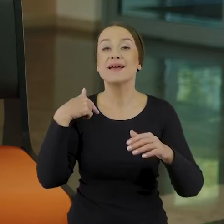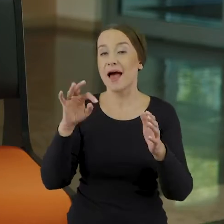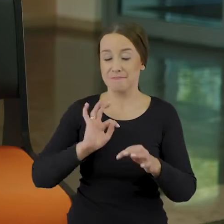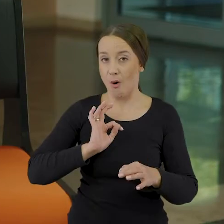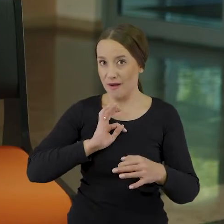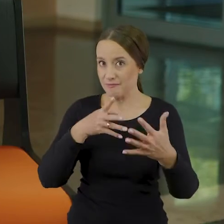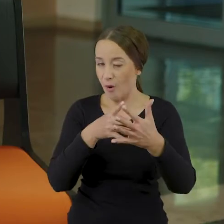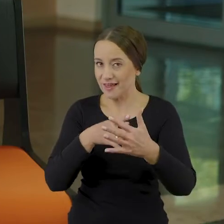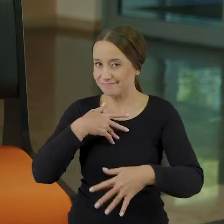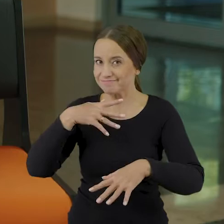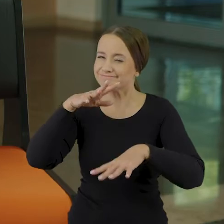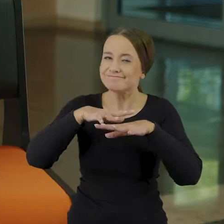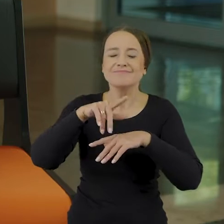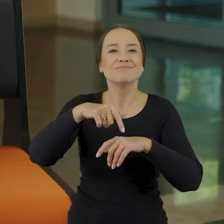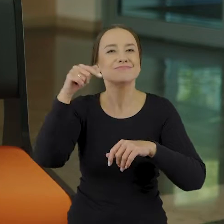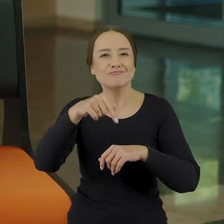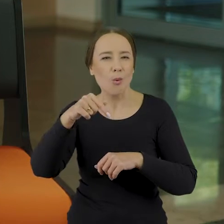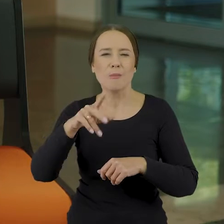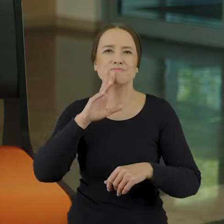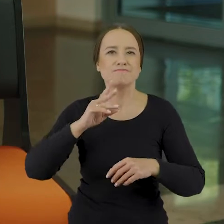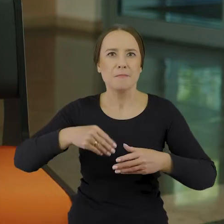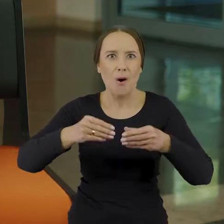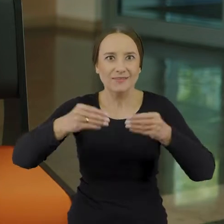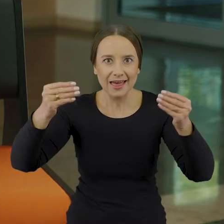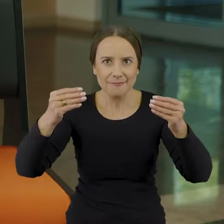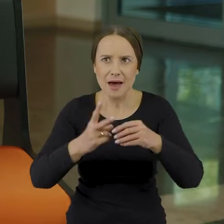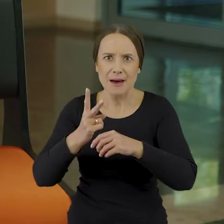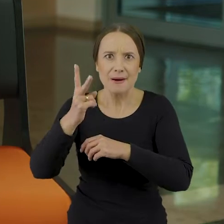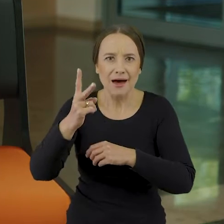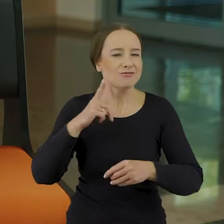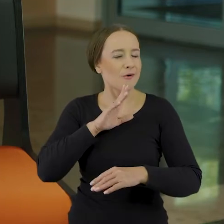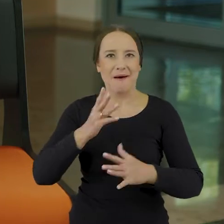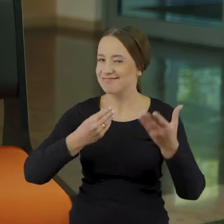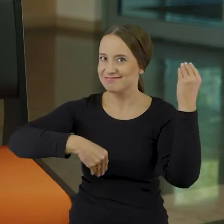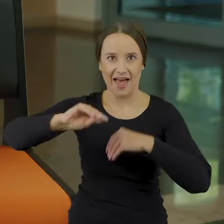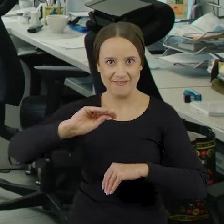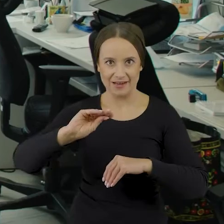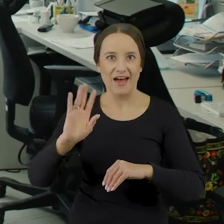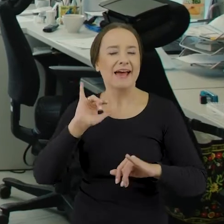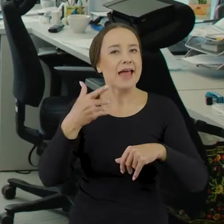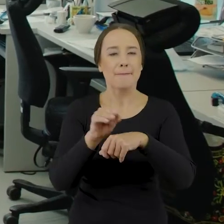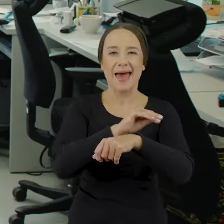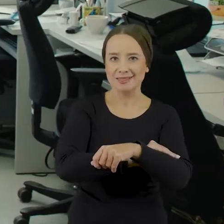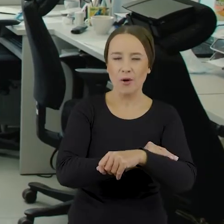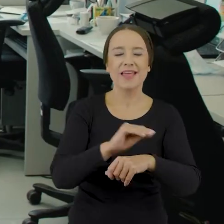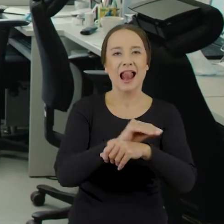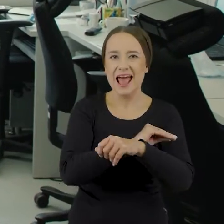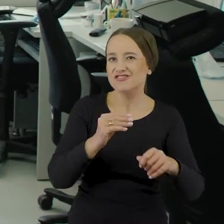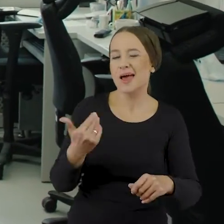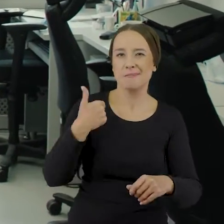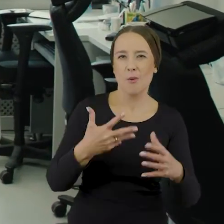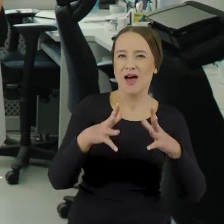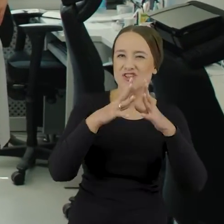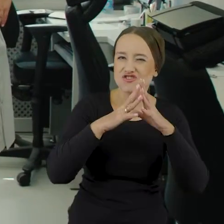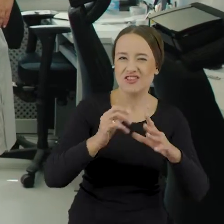jest tą dziedziną W mojej ocenie gdzie po prostu ten postęp chyba jest największy ja jak oceniam metody leczenia które